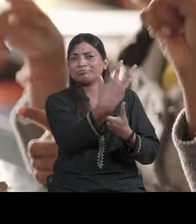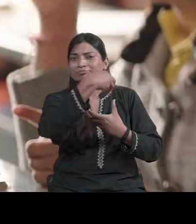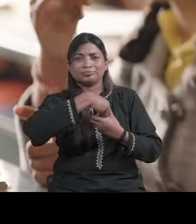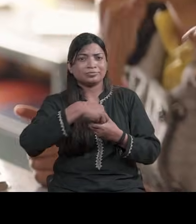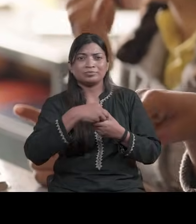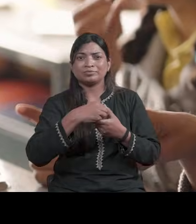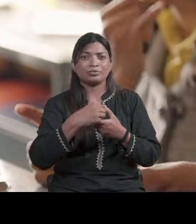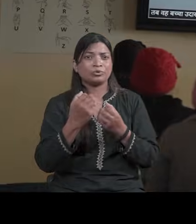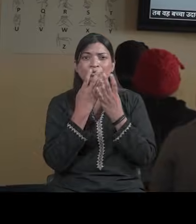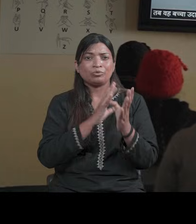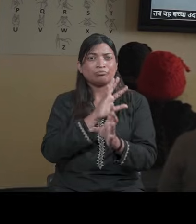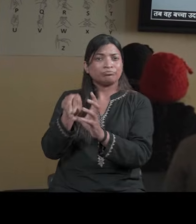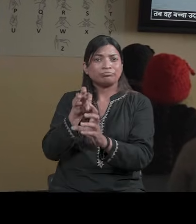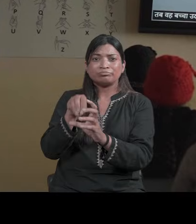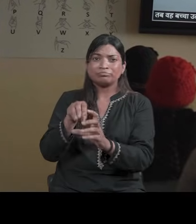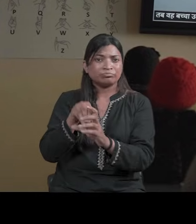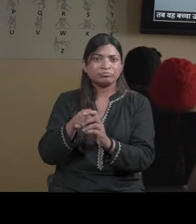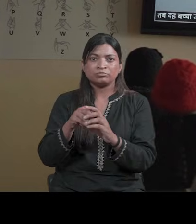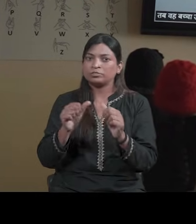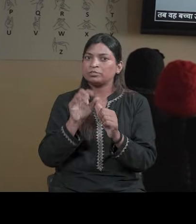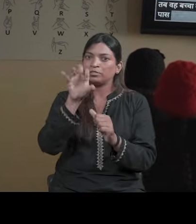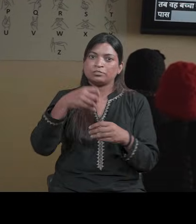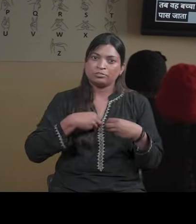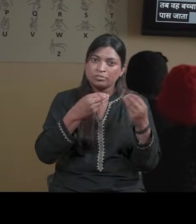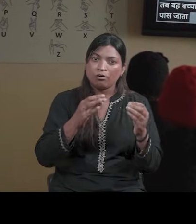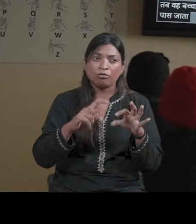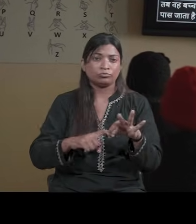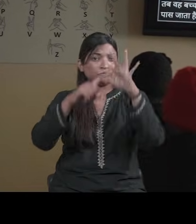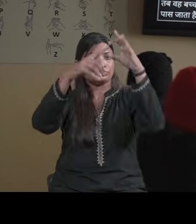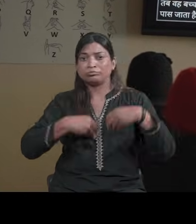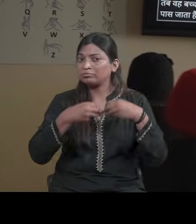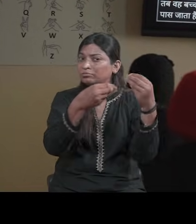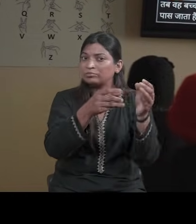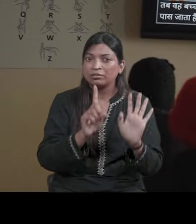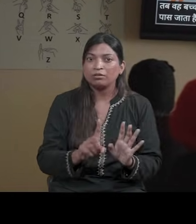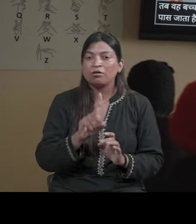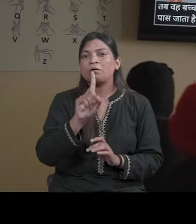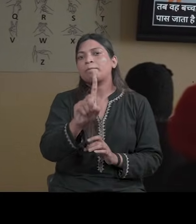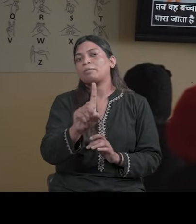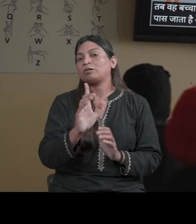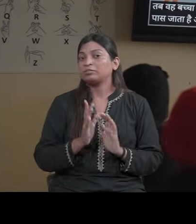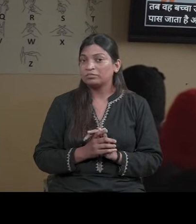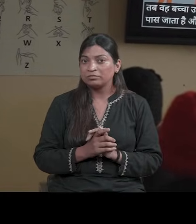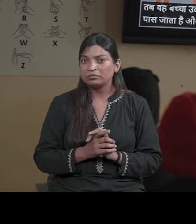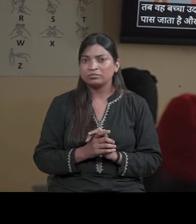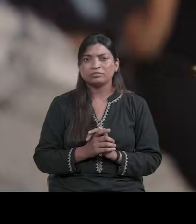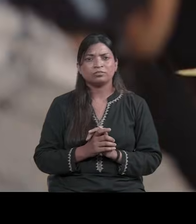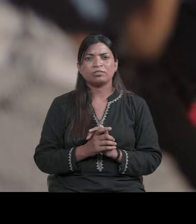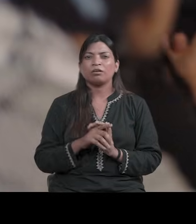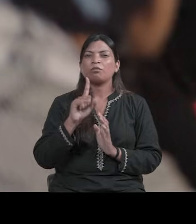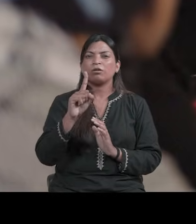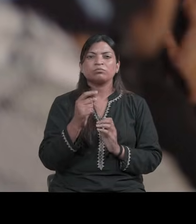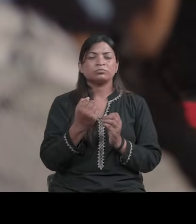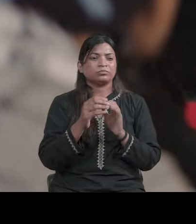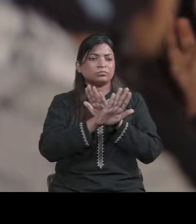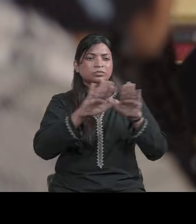क्लास 1 देते हैं, मतलब हमको कहीं भी उनको कॉम्प्रोमाइज़ करने का मौका नहीं देते। तो ऐसे में हमको, और हमारे यहाँ ज़्यादातर बच्चे, मतलब 100%